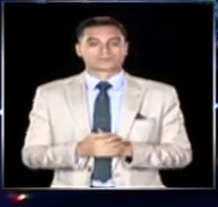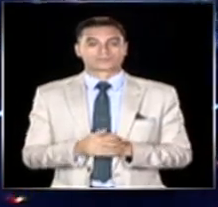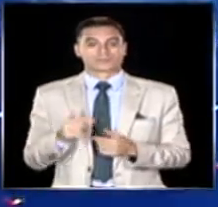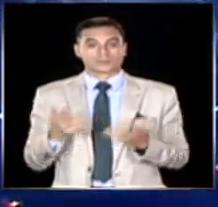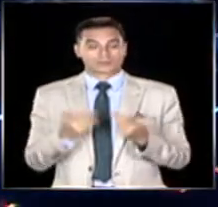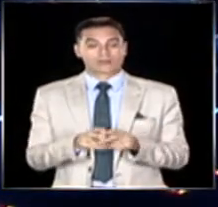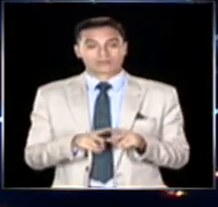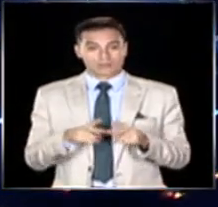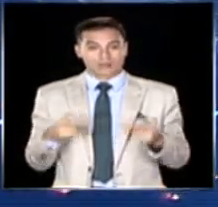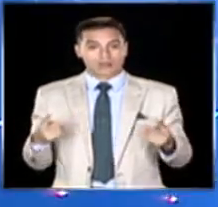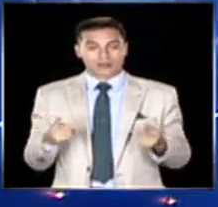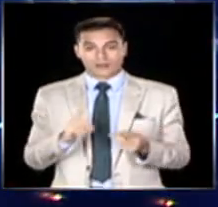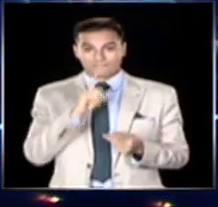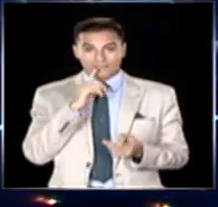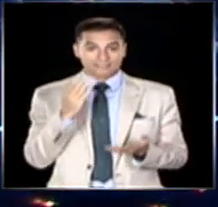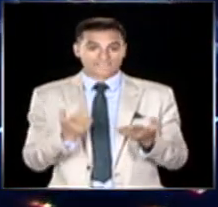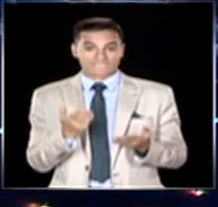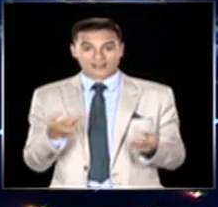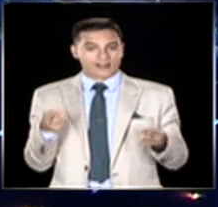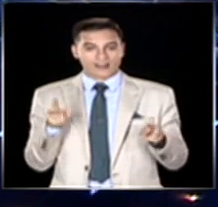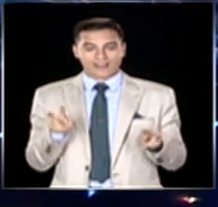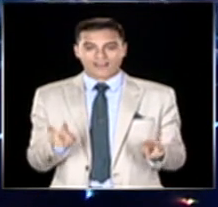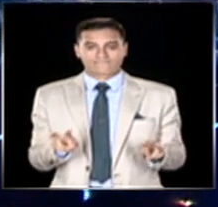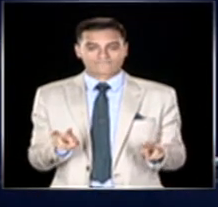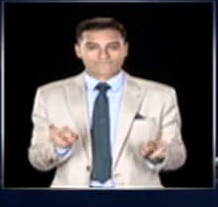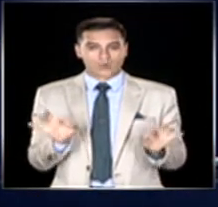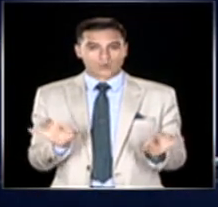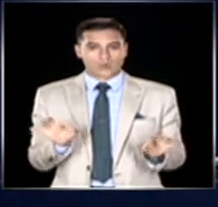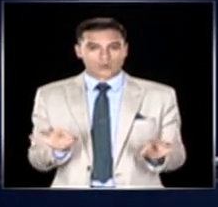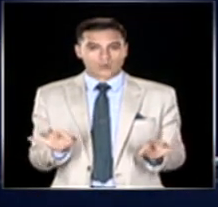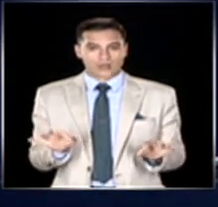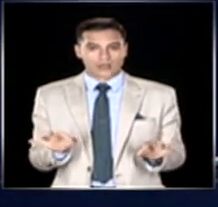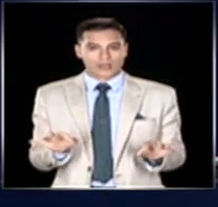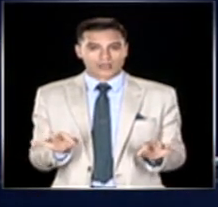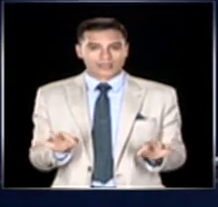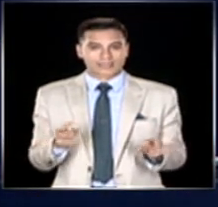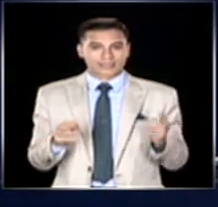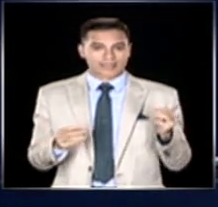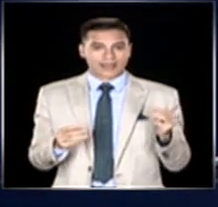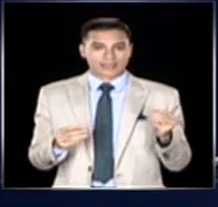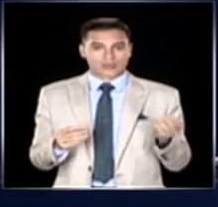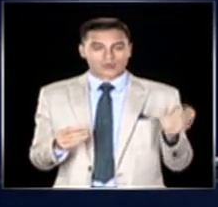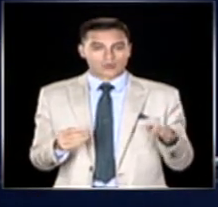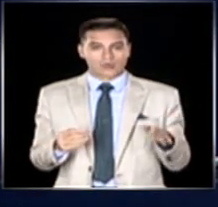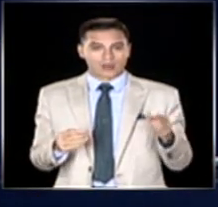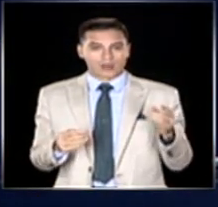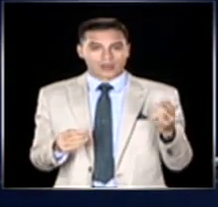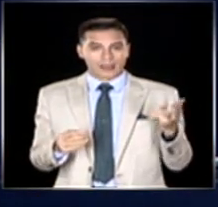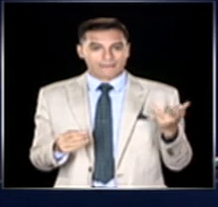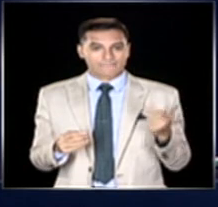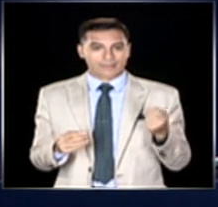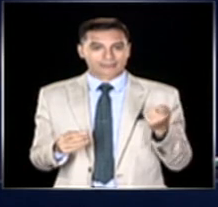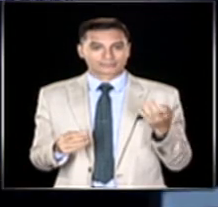النتيجه اتغيرت ولكن الفرق في السكور لسه زي ما هو 30 وإجابة واحدة بس